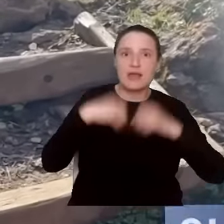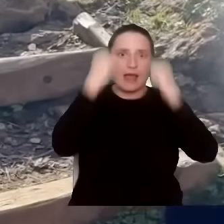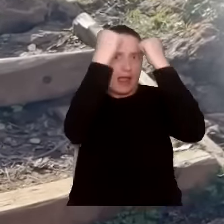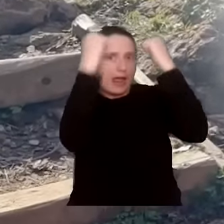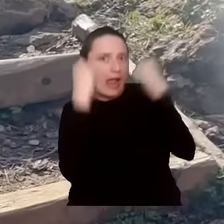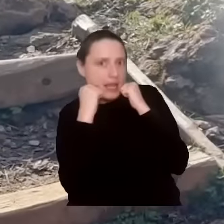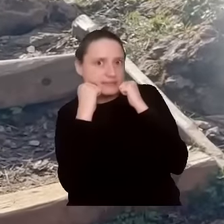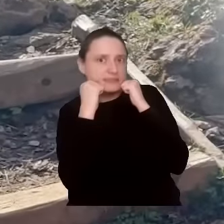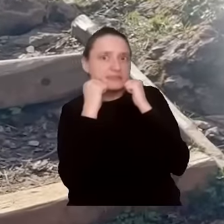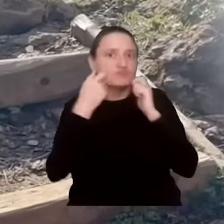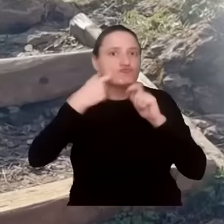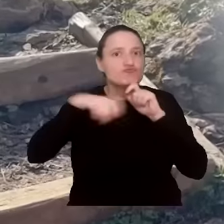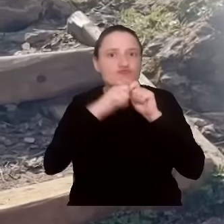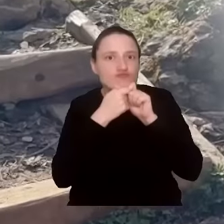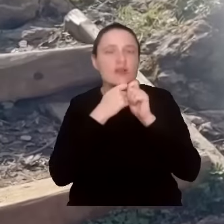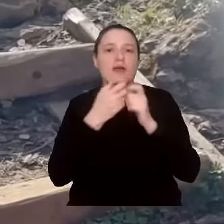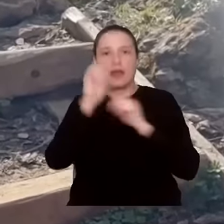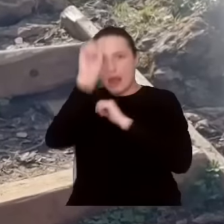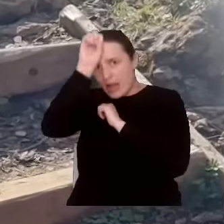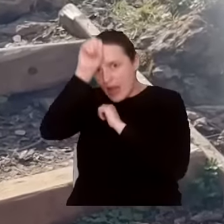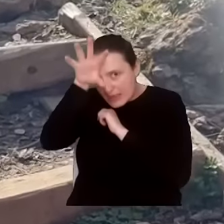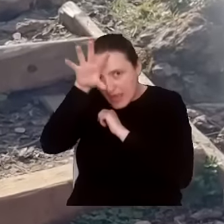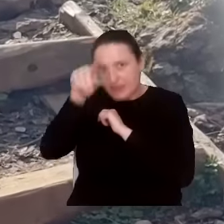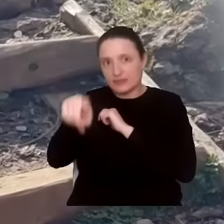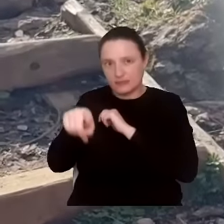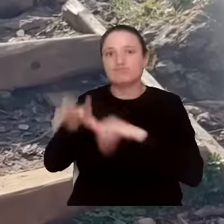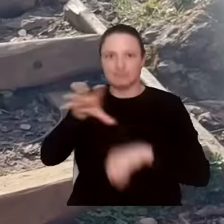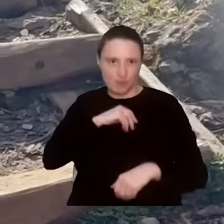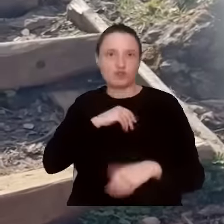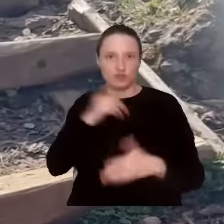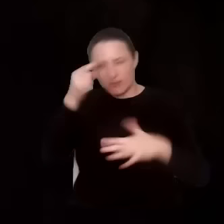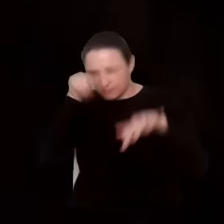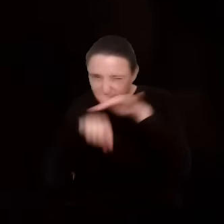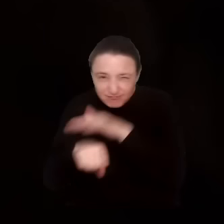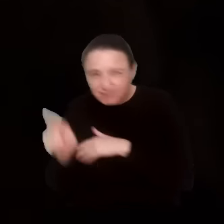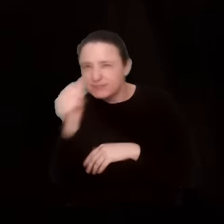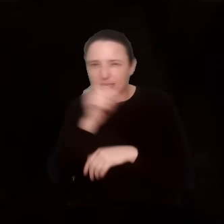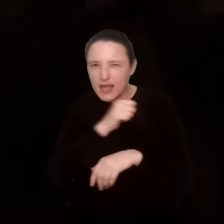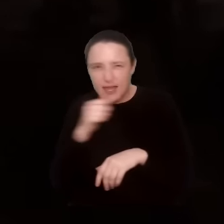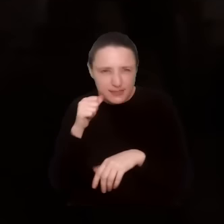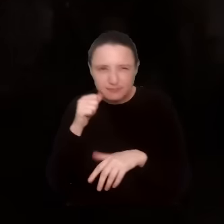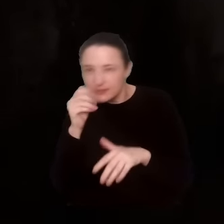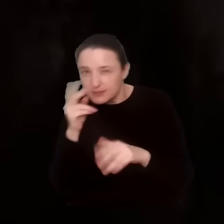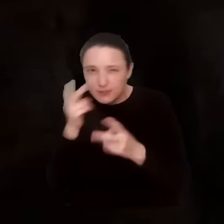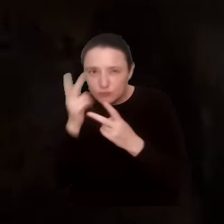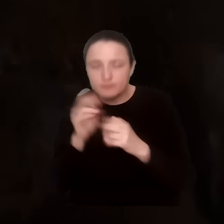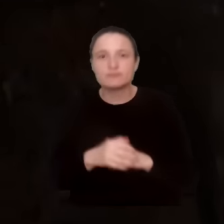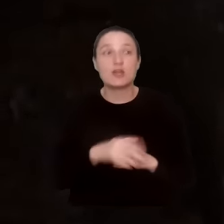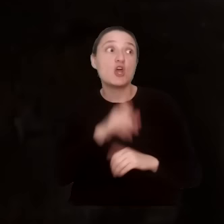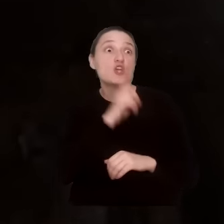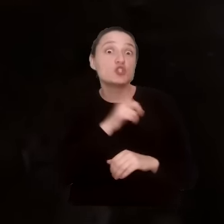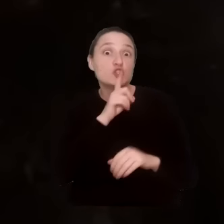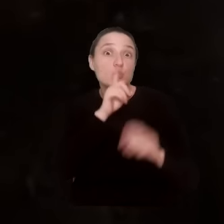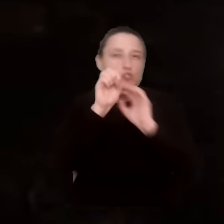oraz z latarką, z tak zwaną czołówką, wyruszam na badanie tajemnic jaskini. Sztuczne oświetlenie, które niegdyś oświetlało